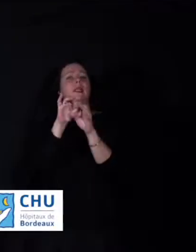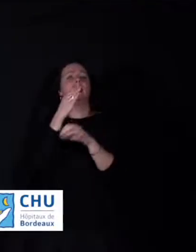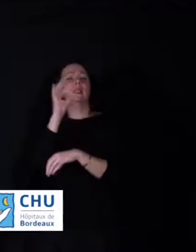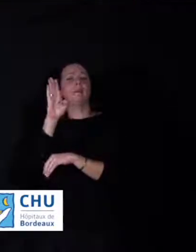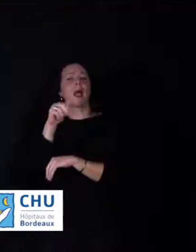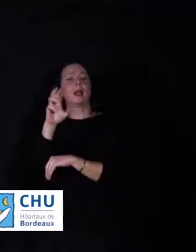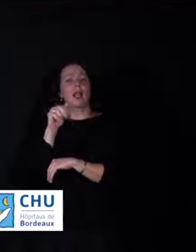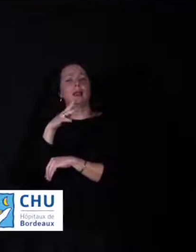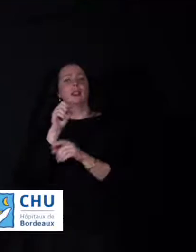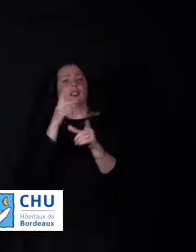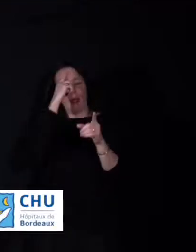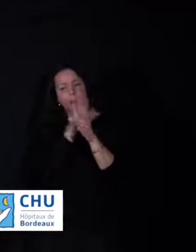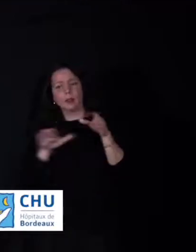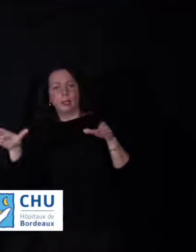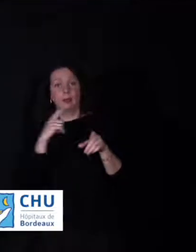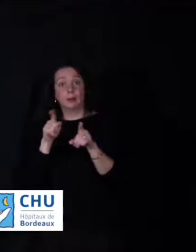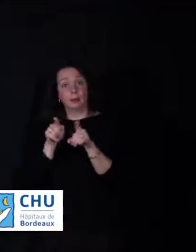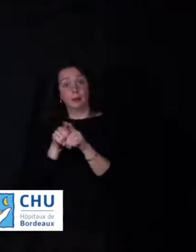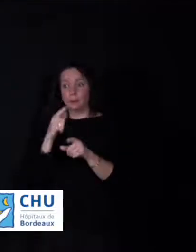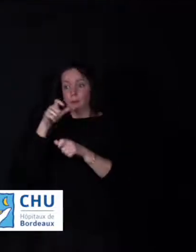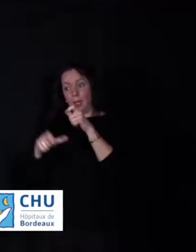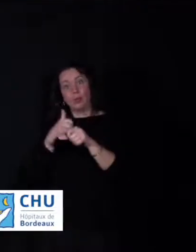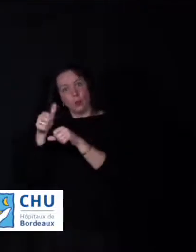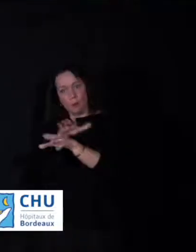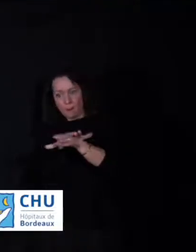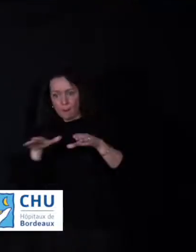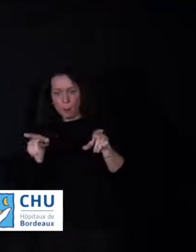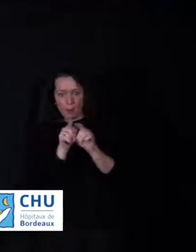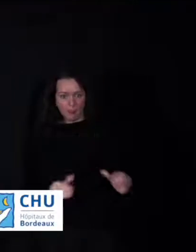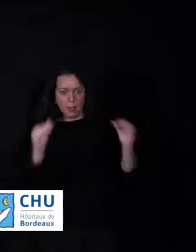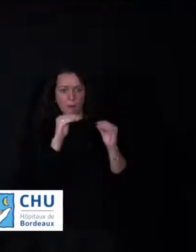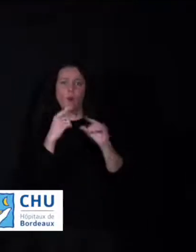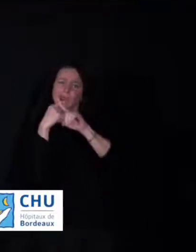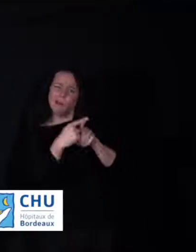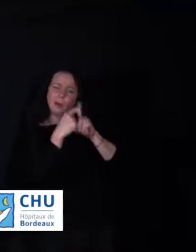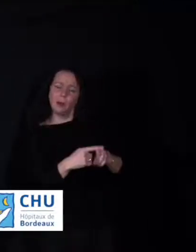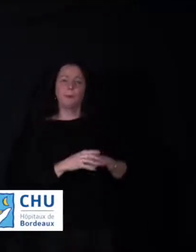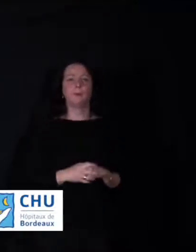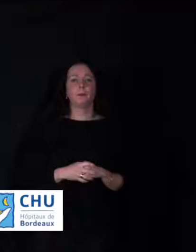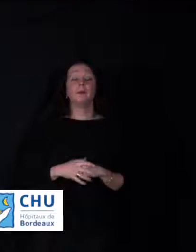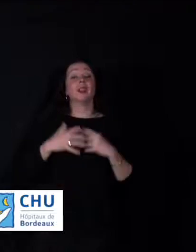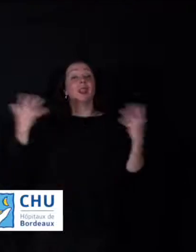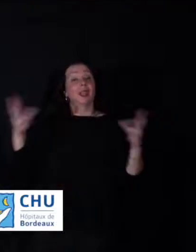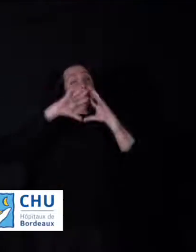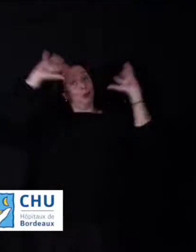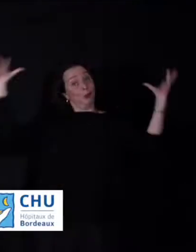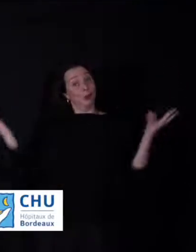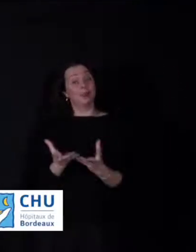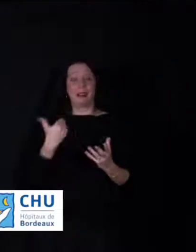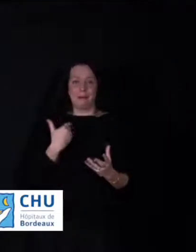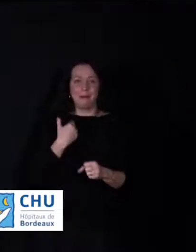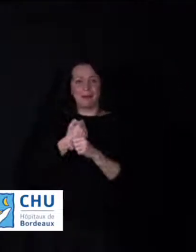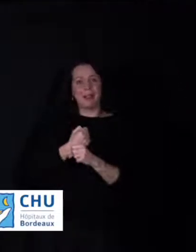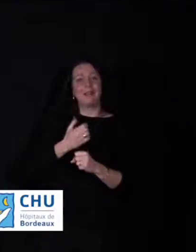des informations réalisées par les pairs. Et enfin, à titre personnel, pour toutes ces raisons, j'aime mon métier